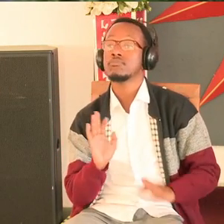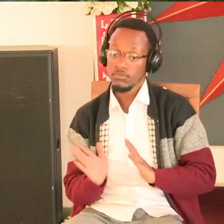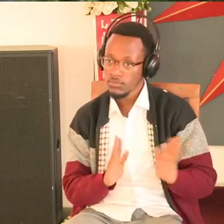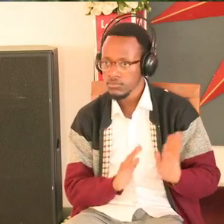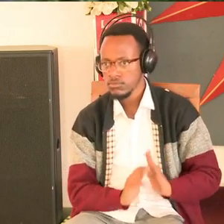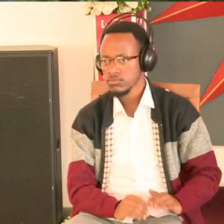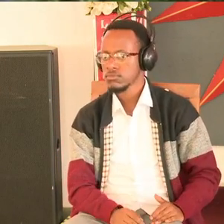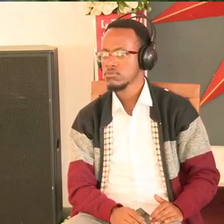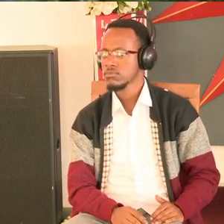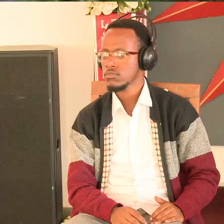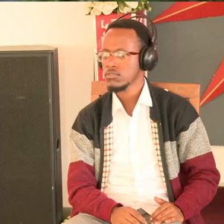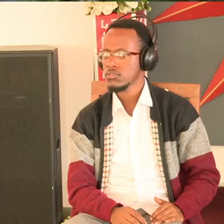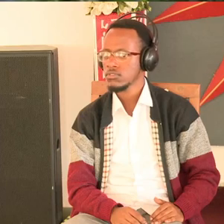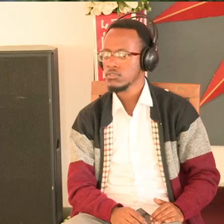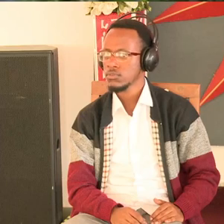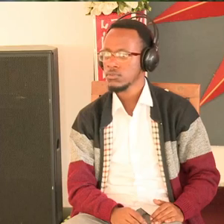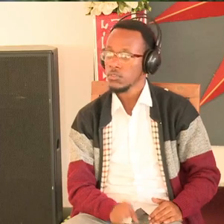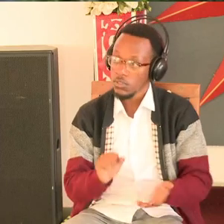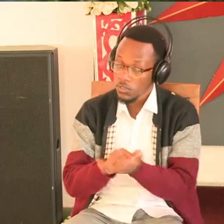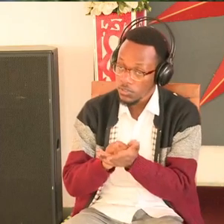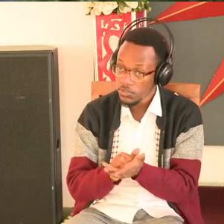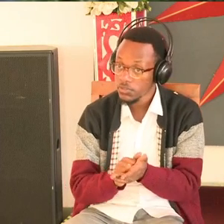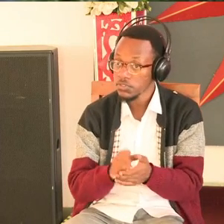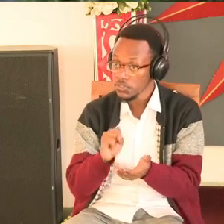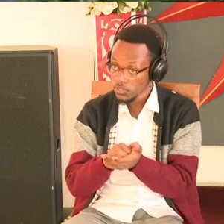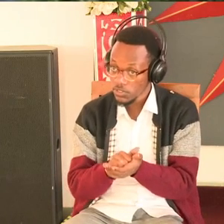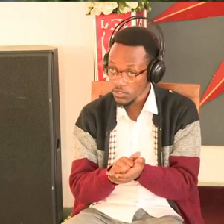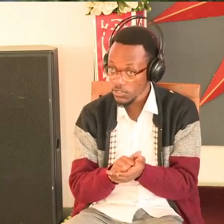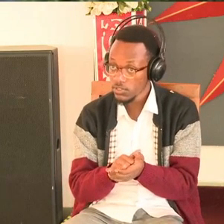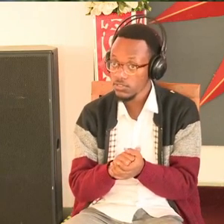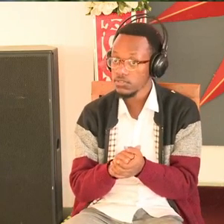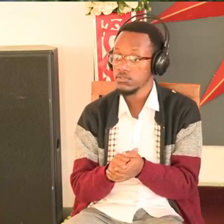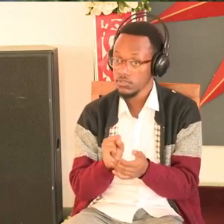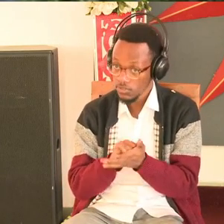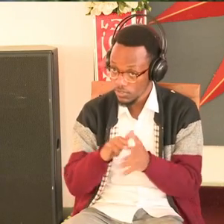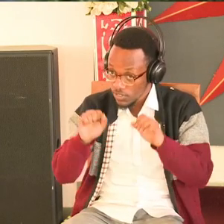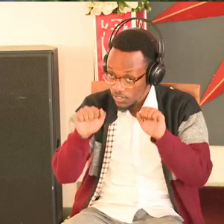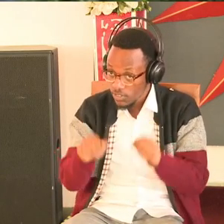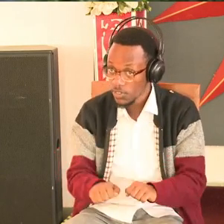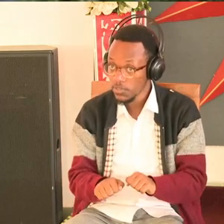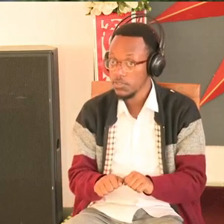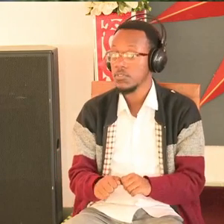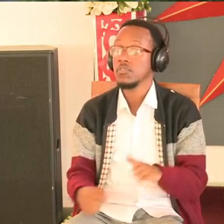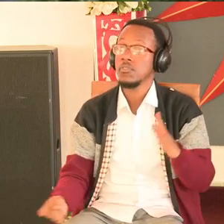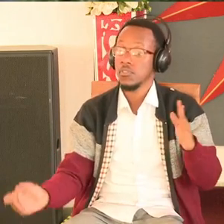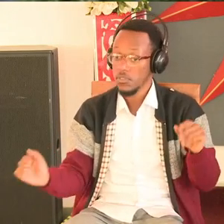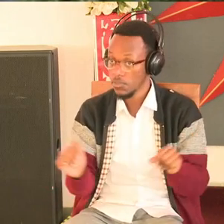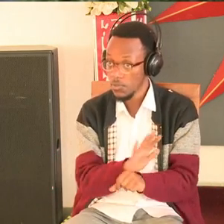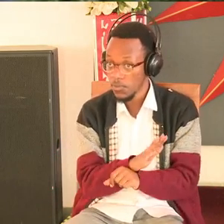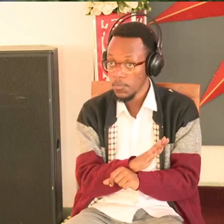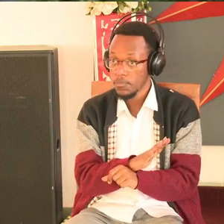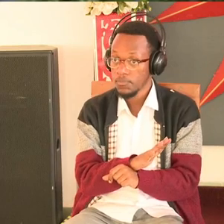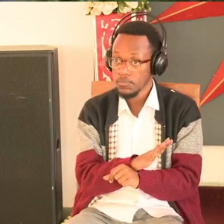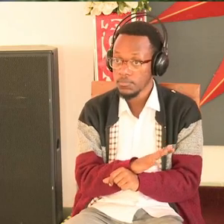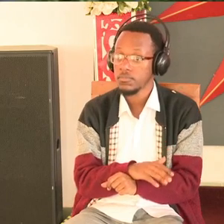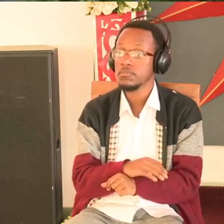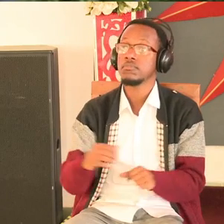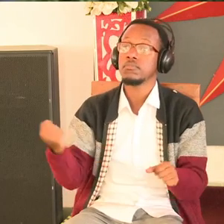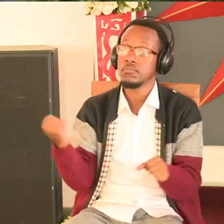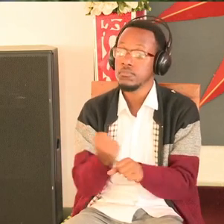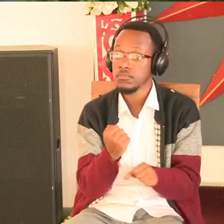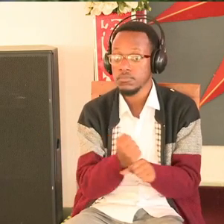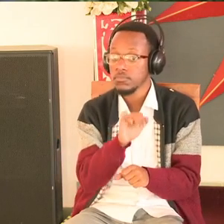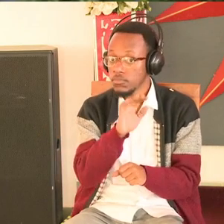kwereka umwami ubwoko rwose butunganye. Kugira ngo ashobore gusohora kugira ngo